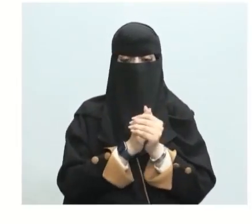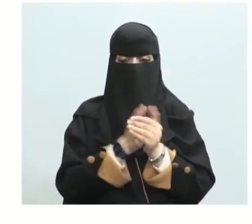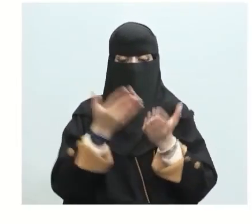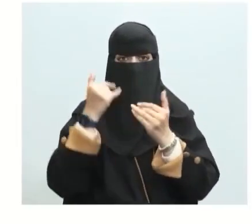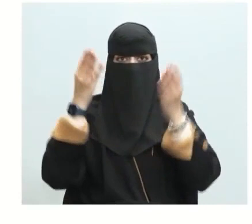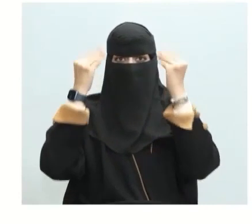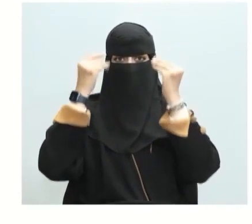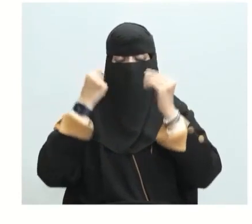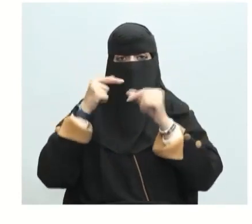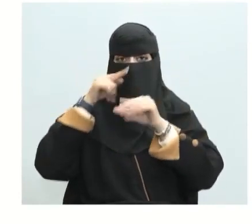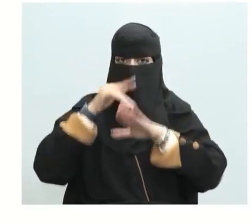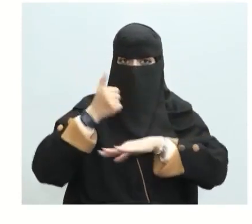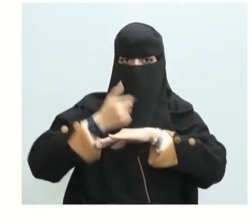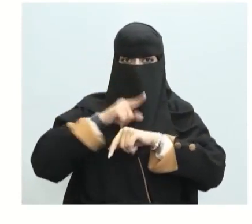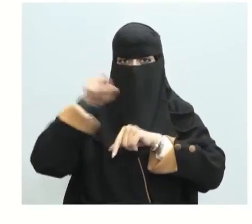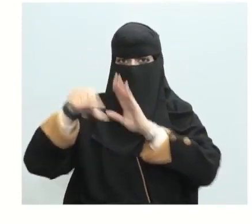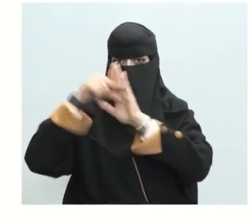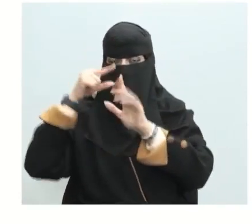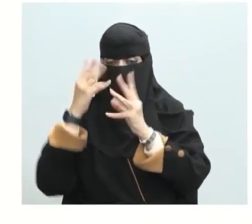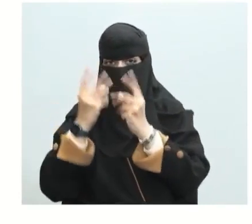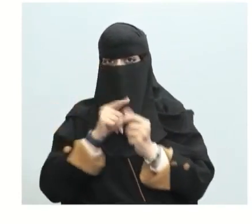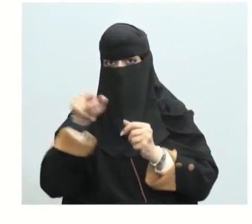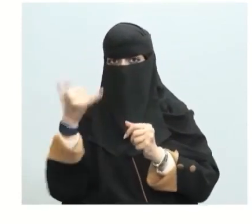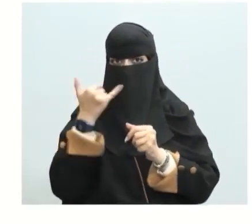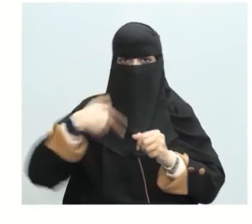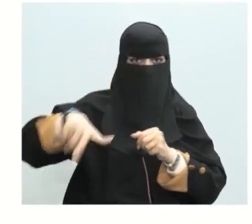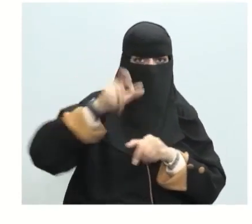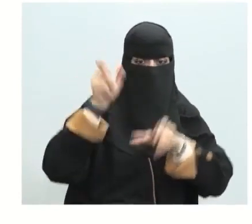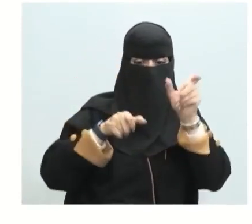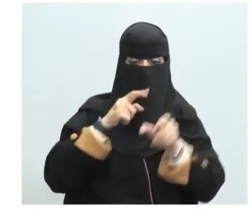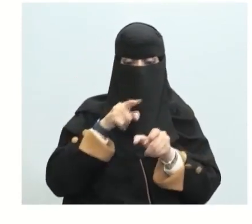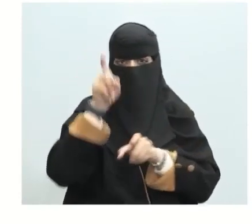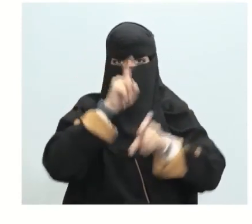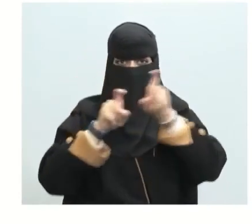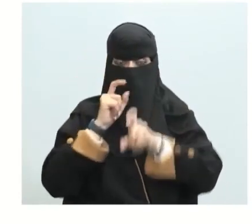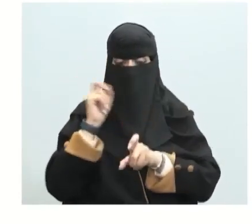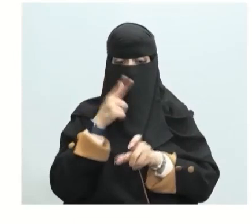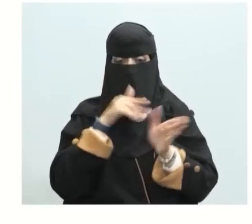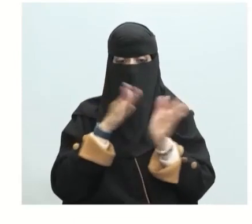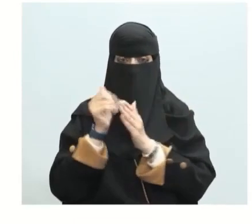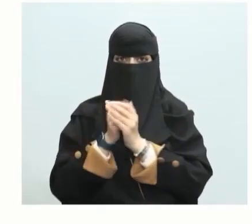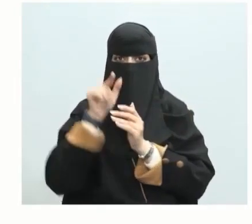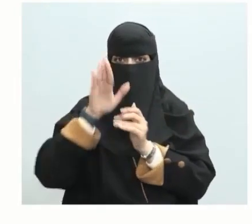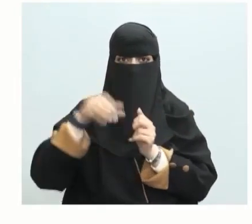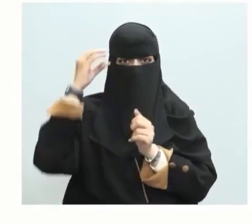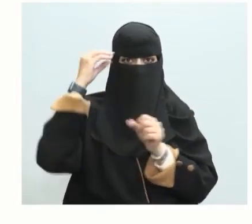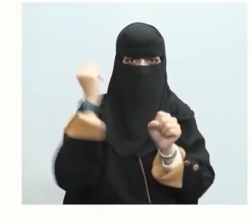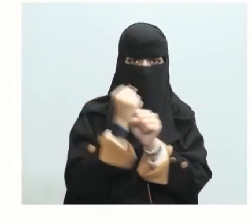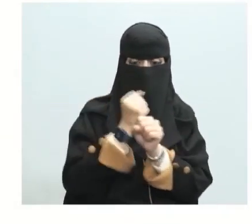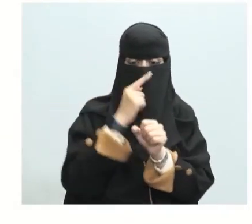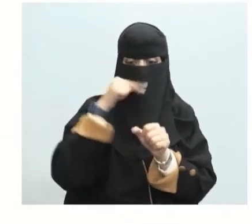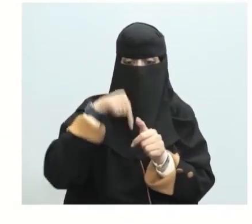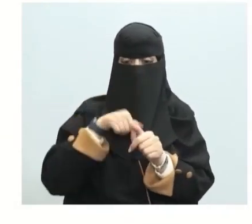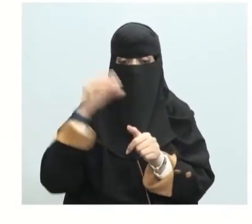والافكار الاساسيه الموضوع وايضا مناسبه واهميته المستمعين ثم الاسئله المباشره هنا ذكرنا في العلم والعمل في